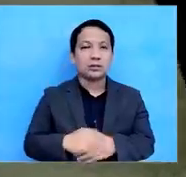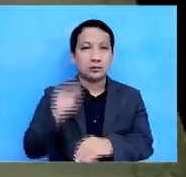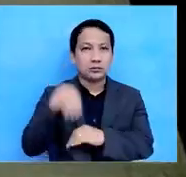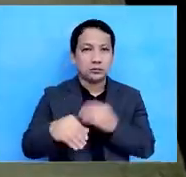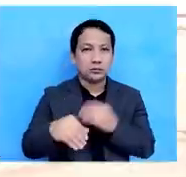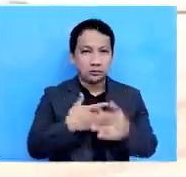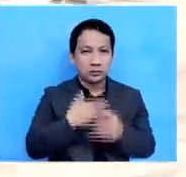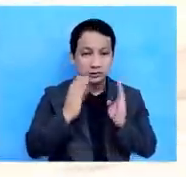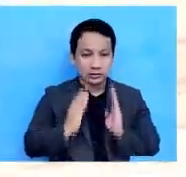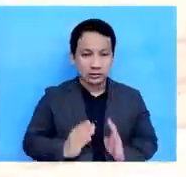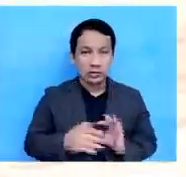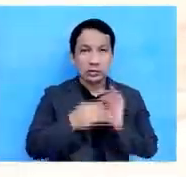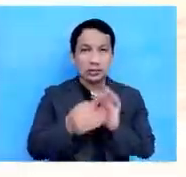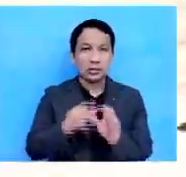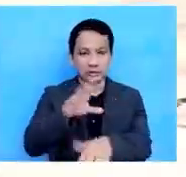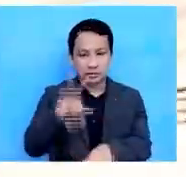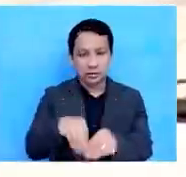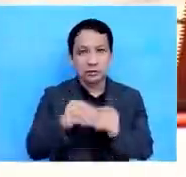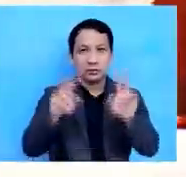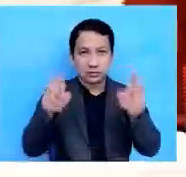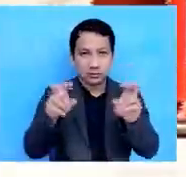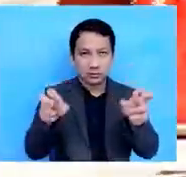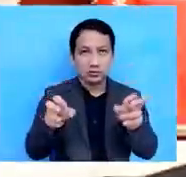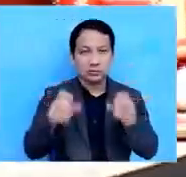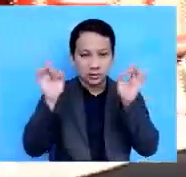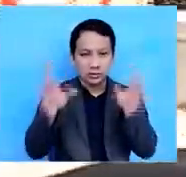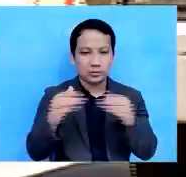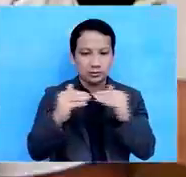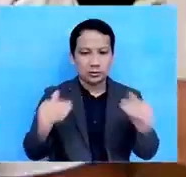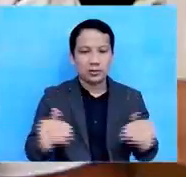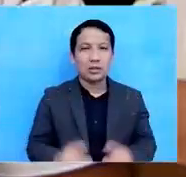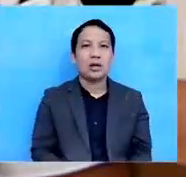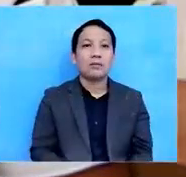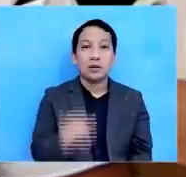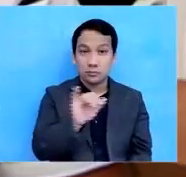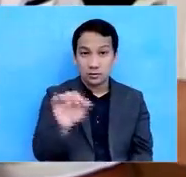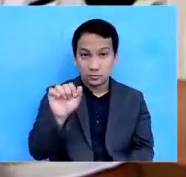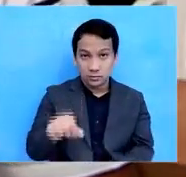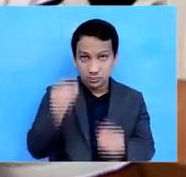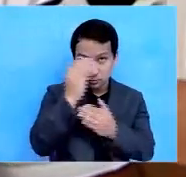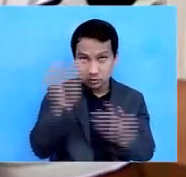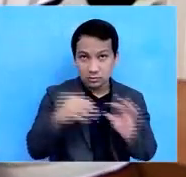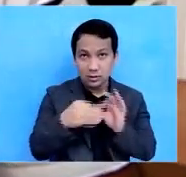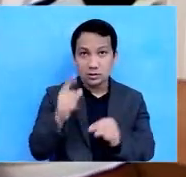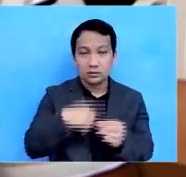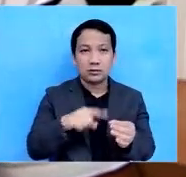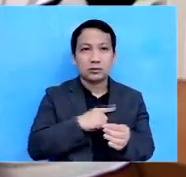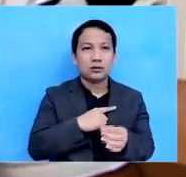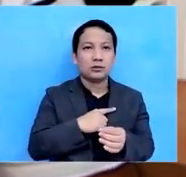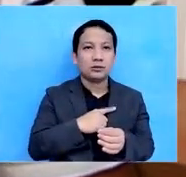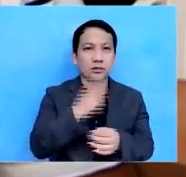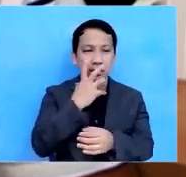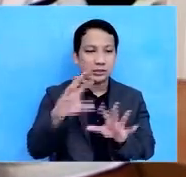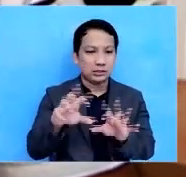ramdam ng katawan. Pasok yan sa tinatawag na danger level. Posible ito no, na mag-cause ng heat cramps